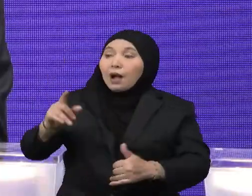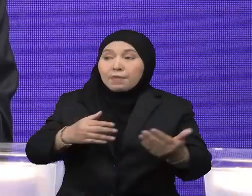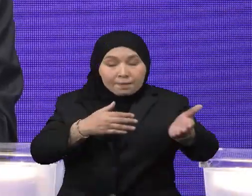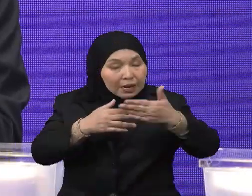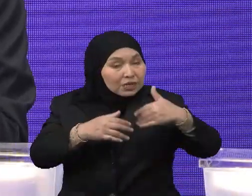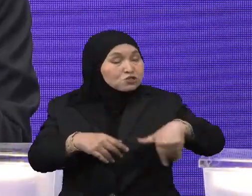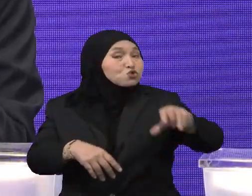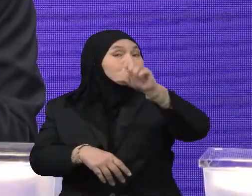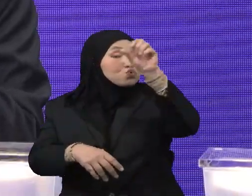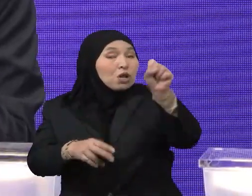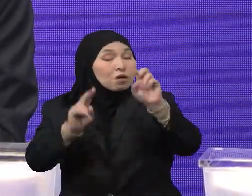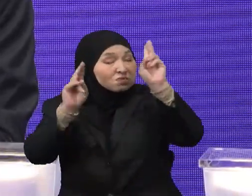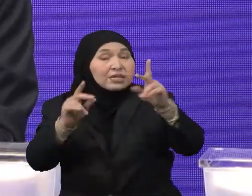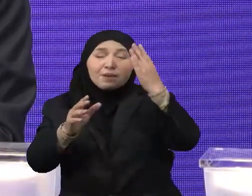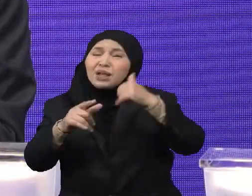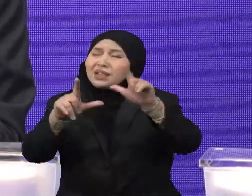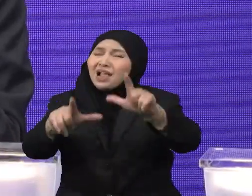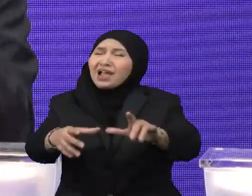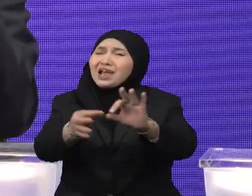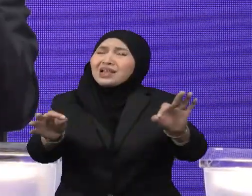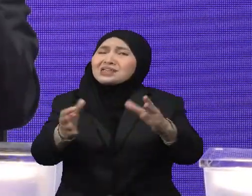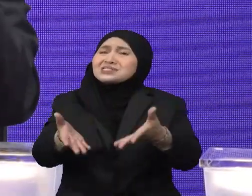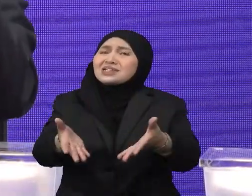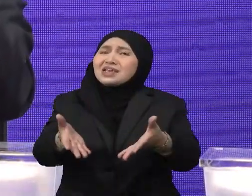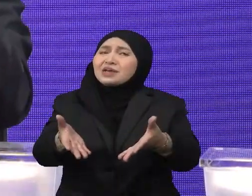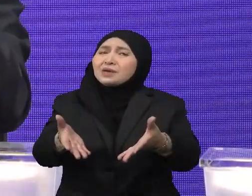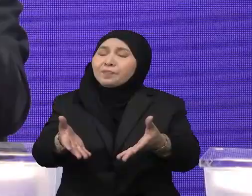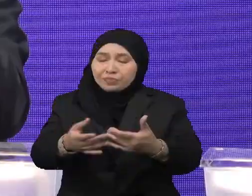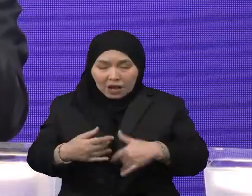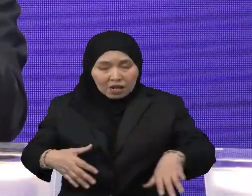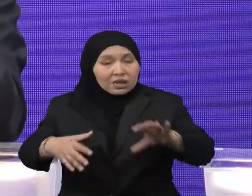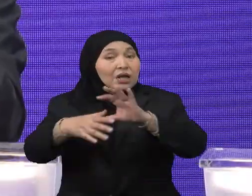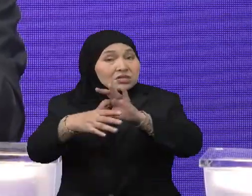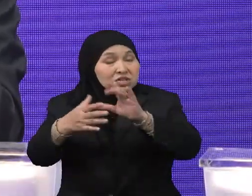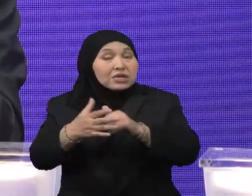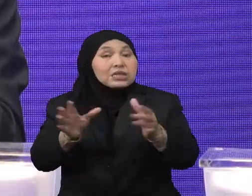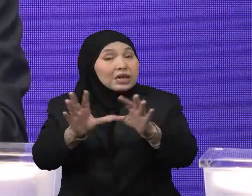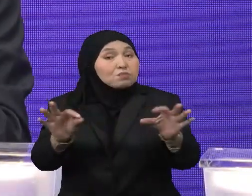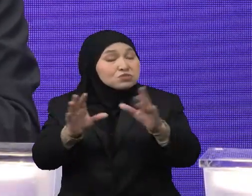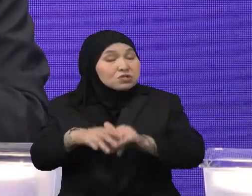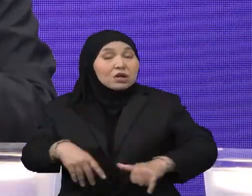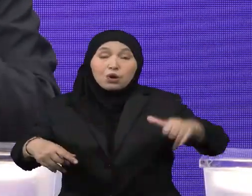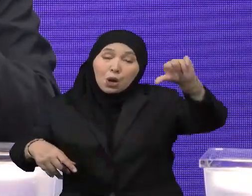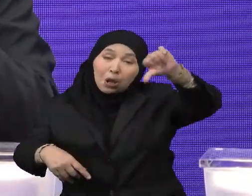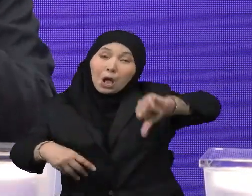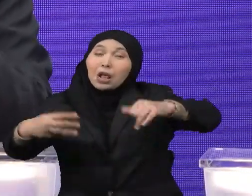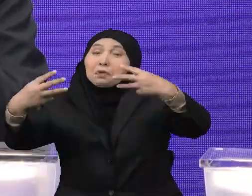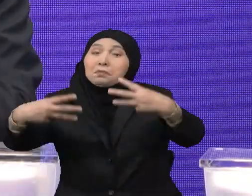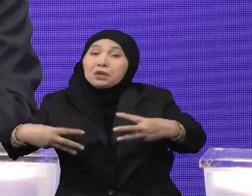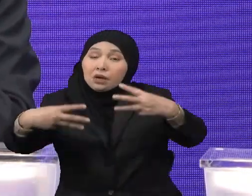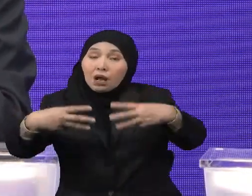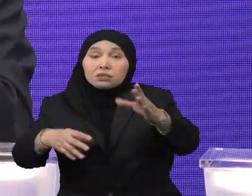persoalan besar jadi kenapa Ayah ini diletakkan di sini dan dalam konteks dibanding kemudian